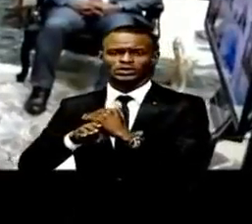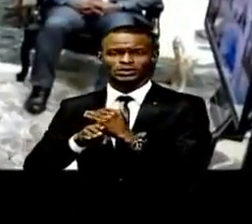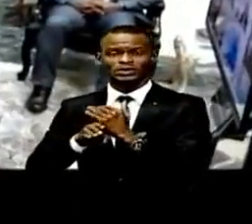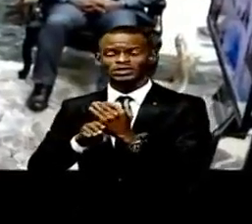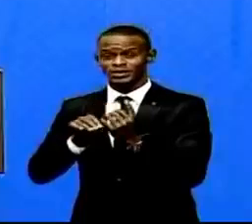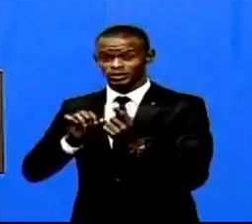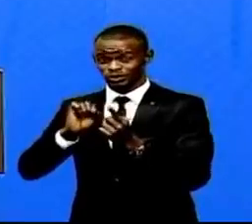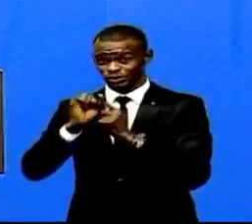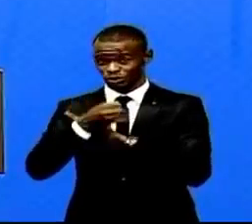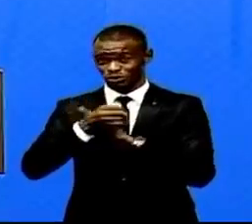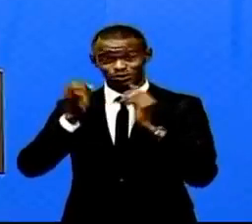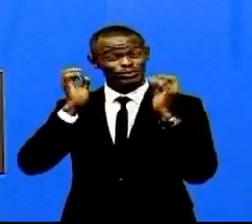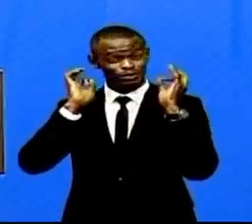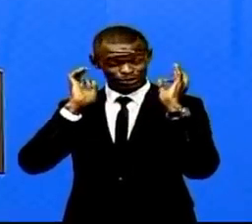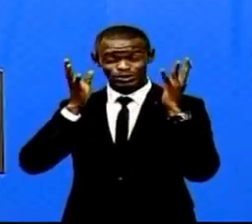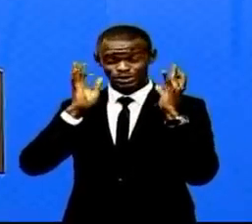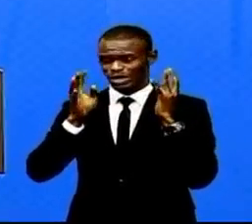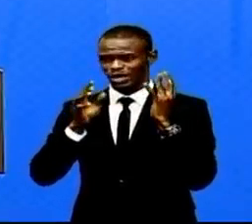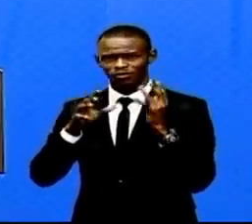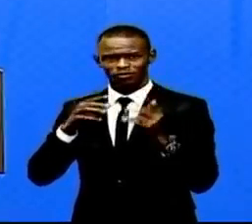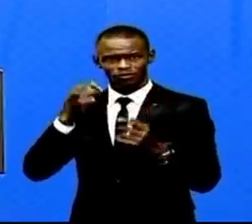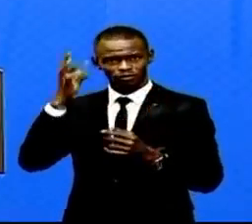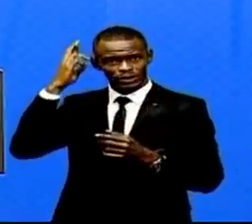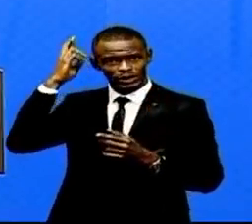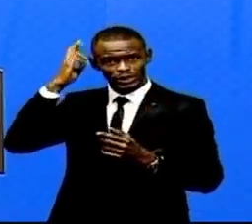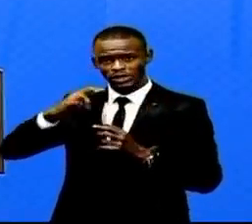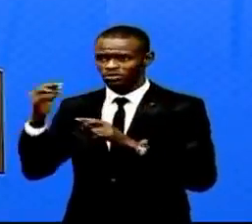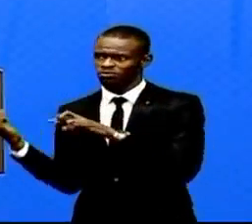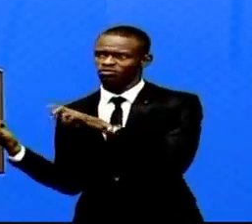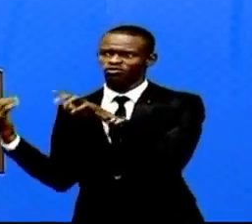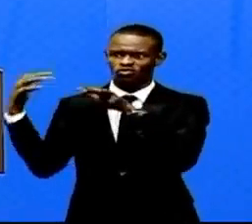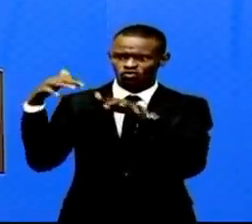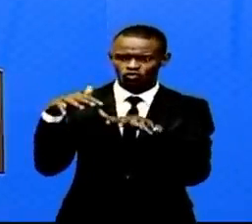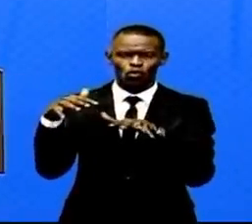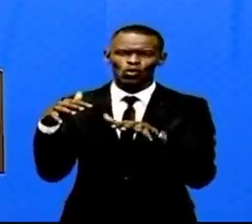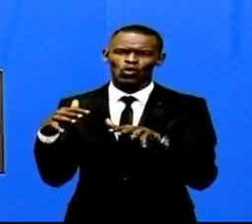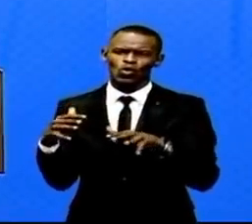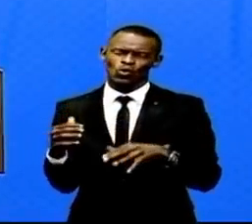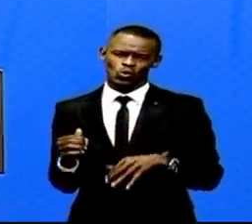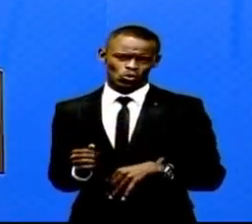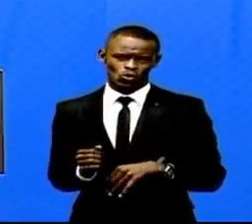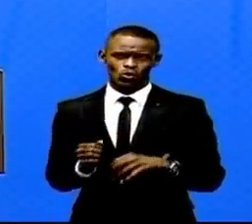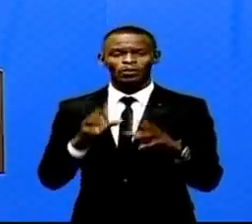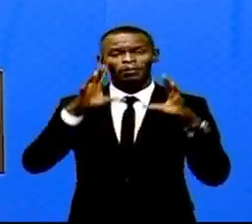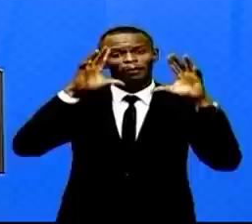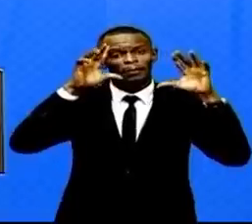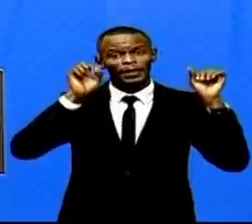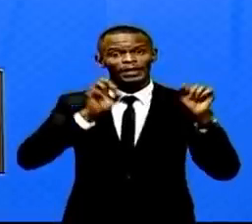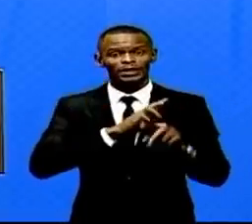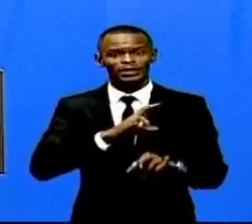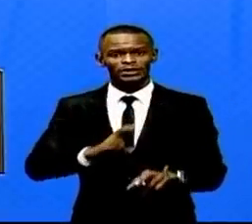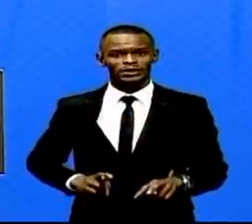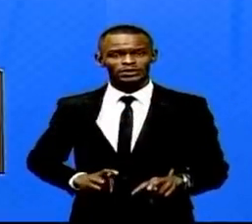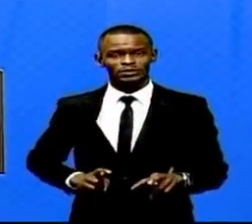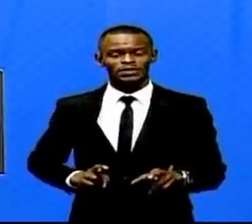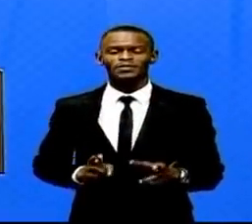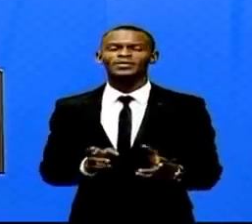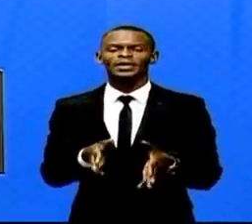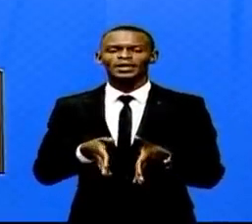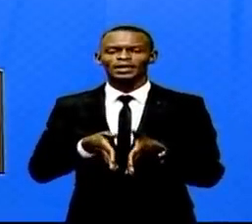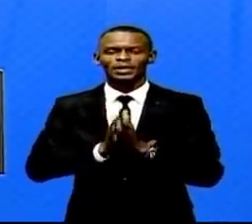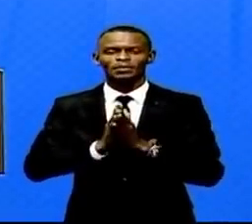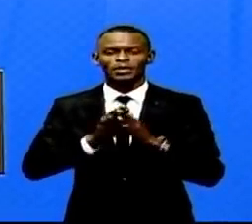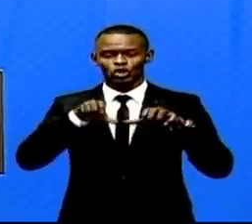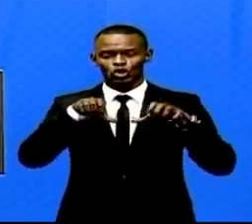existentiels, le président de la République, chef de l'État, en appelle à la mobilisation des Congolaises et Congolais et à